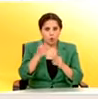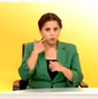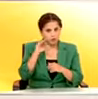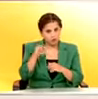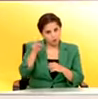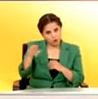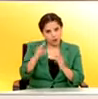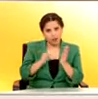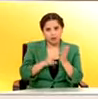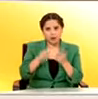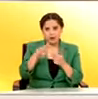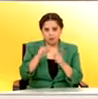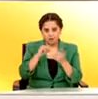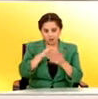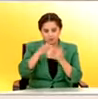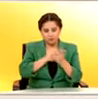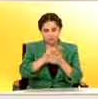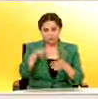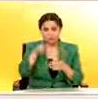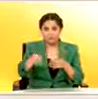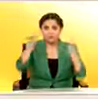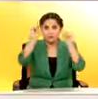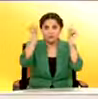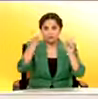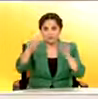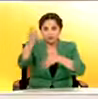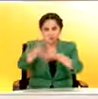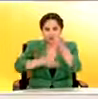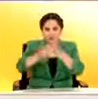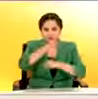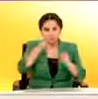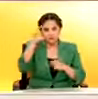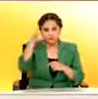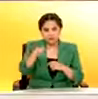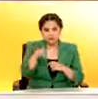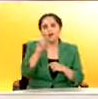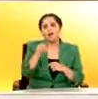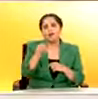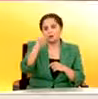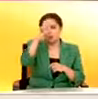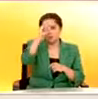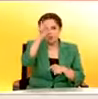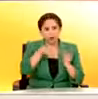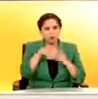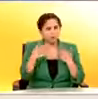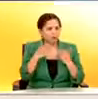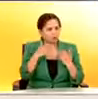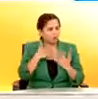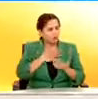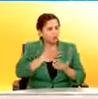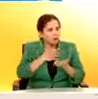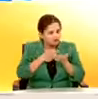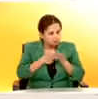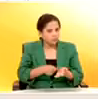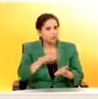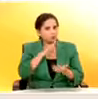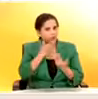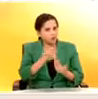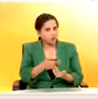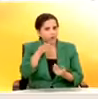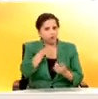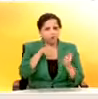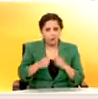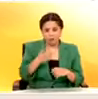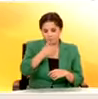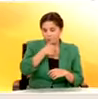में जाम साहब की प्रतिमा का अनावरण किया गया। यह बहुत ही विशेष सम्मान था। पिछले वर्ष पोलैंड